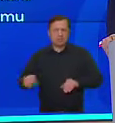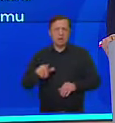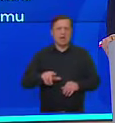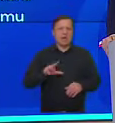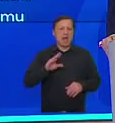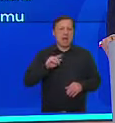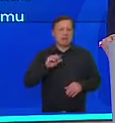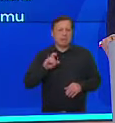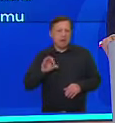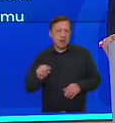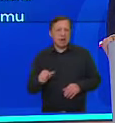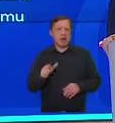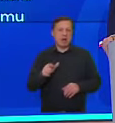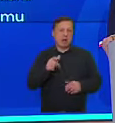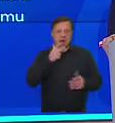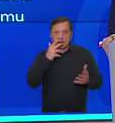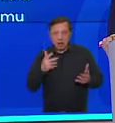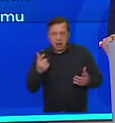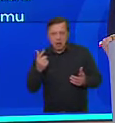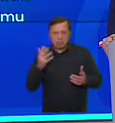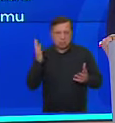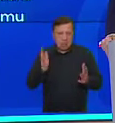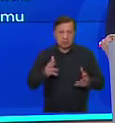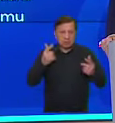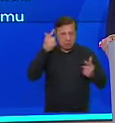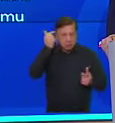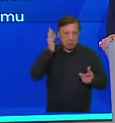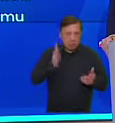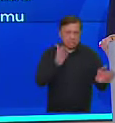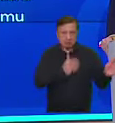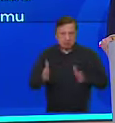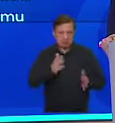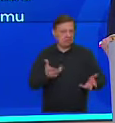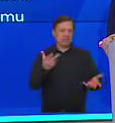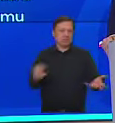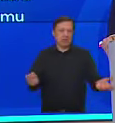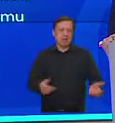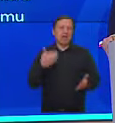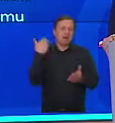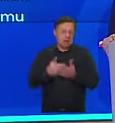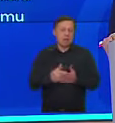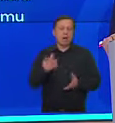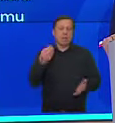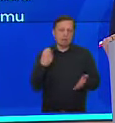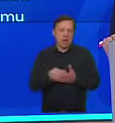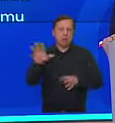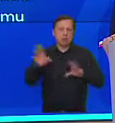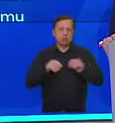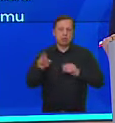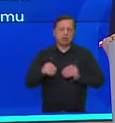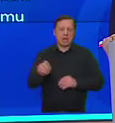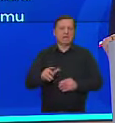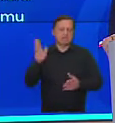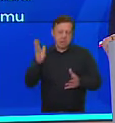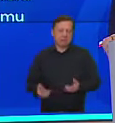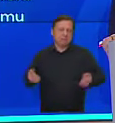tej pandemii nikt rzecz jasna nie przewidział i dlatego będziemy angażować wszystkie niezbędne siły, środki, w tym środki budżetowe, żeby